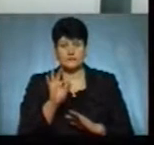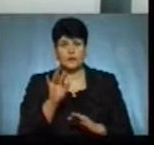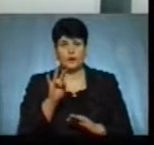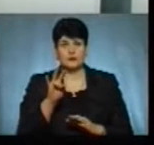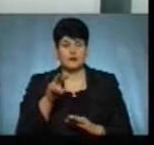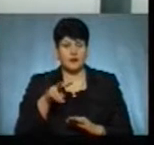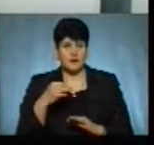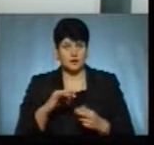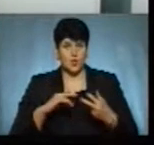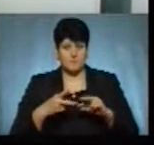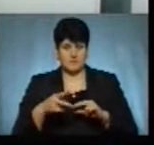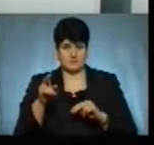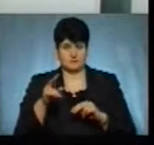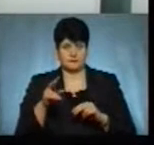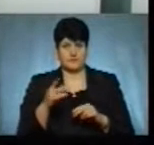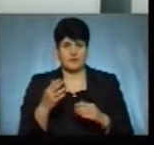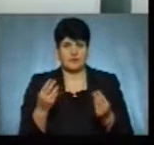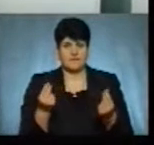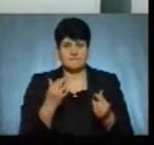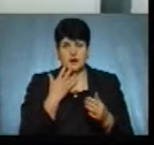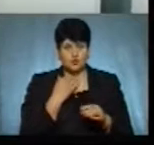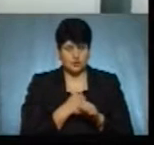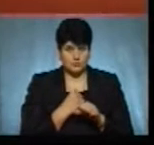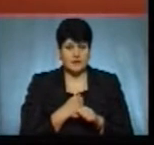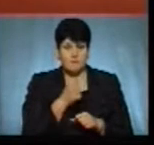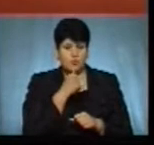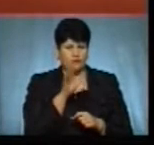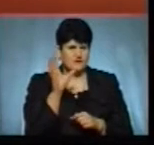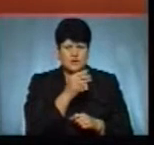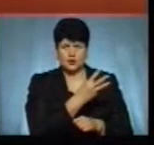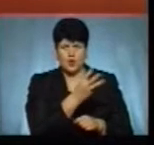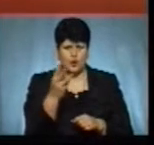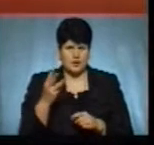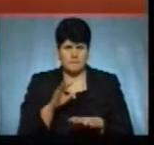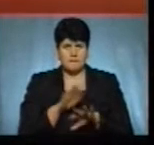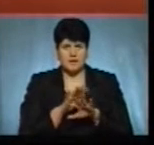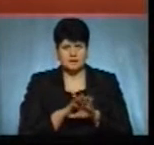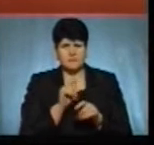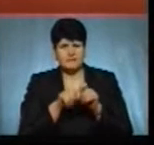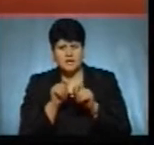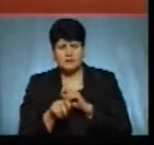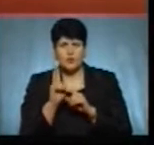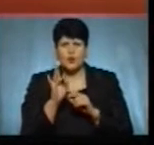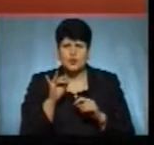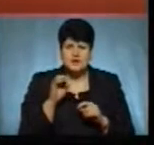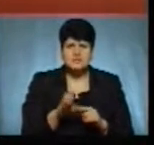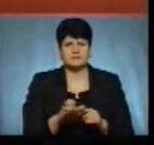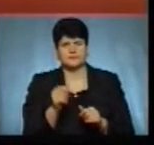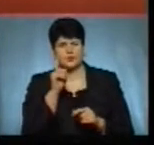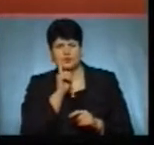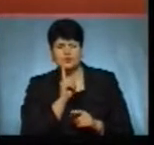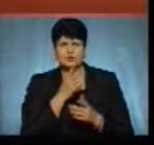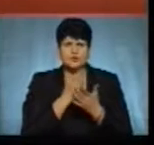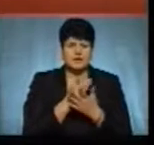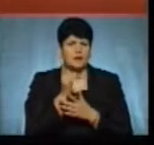онлайн-обмін валюти робити. Щиро кажучи, я сам попробував усіх трьох банках, перевірив курси, подивився, чи це зручно, чи це швидко. Власне, через